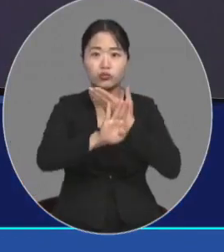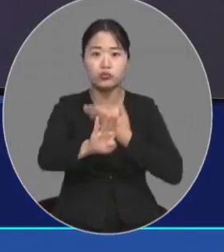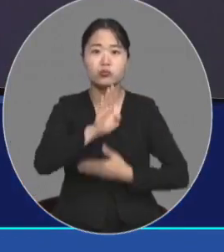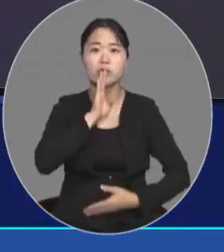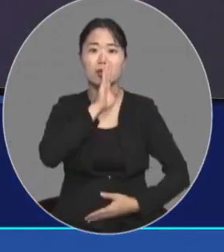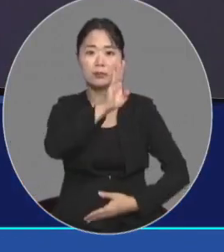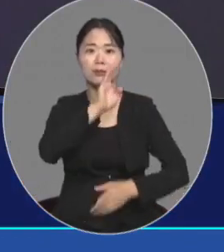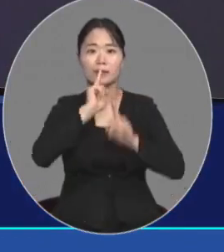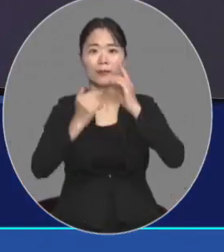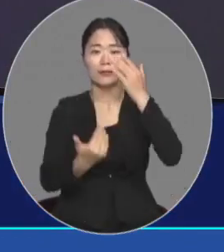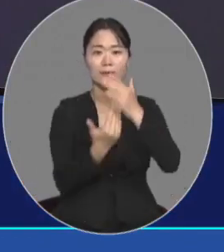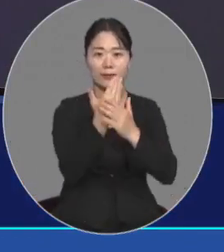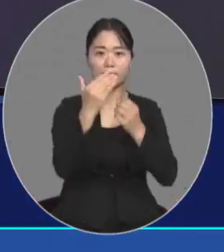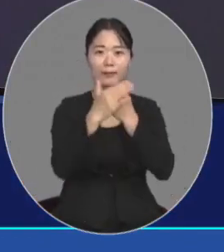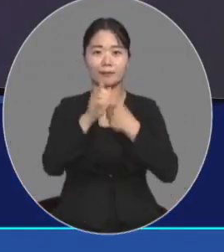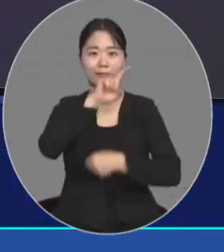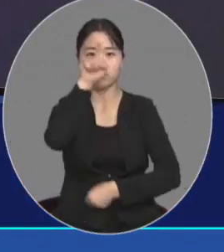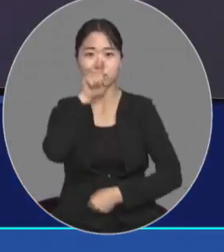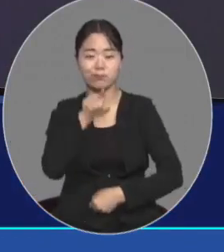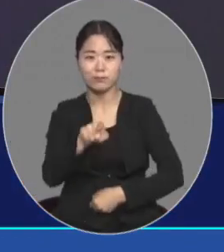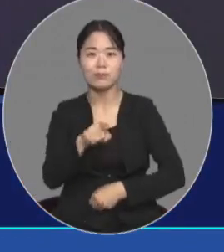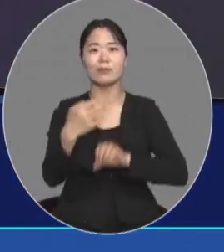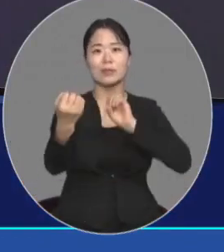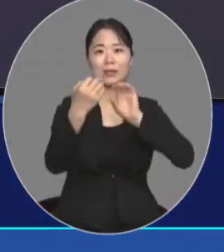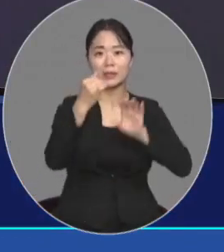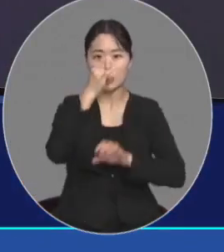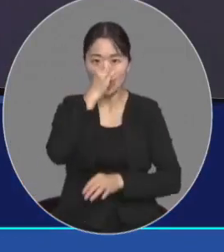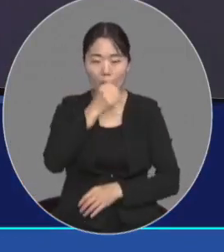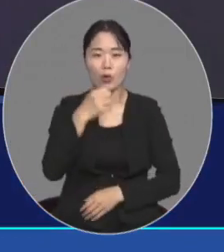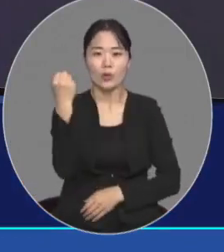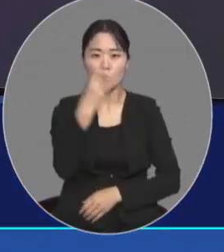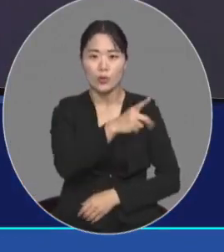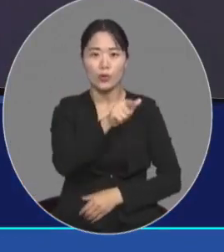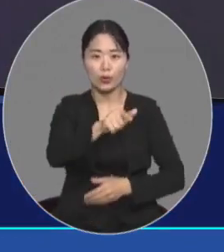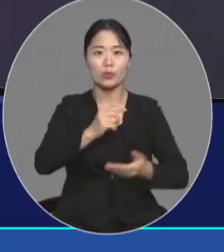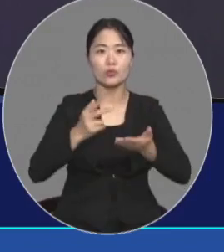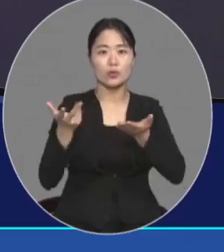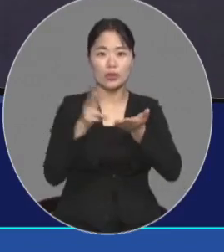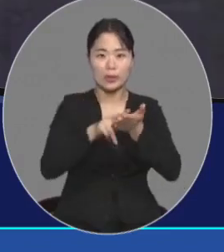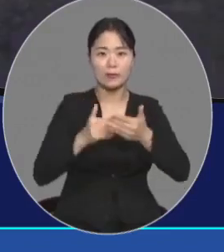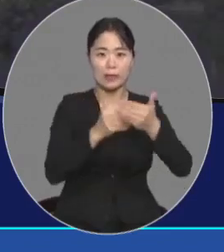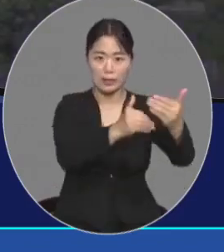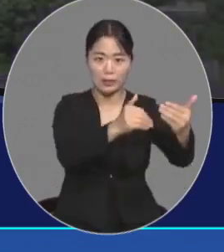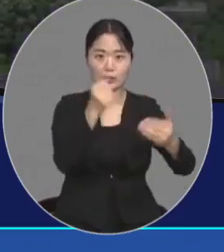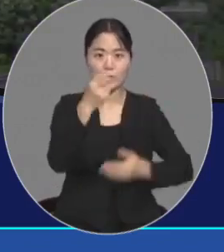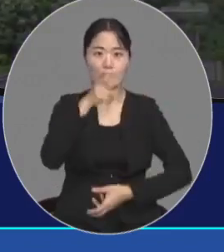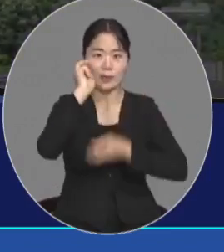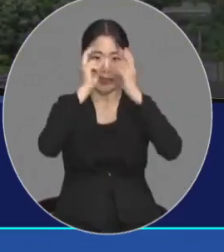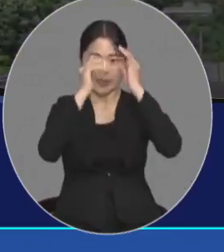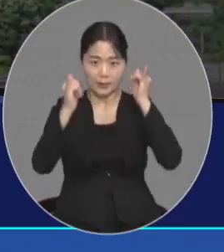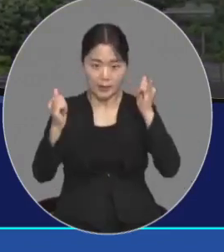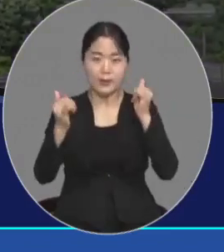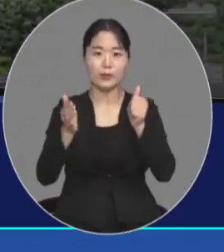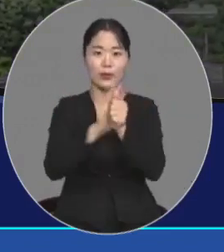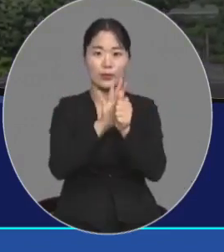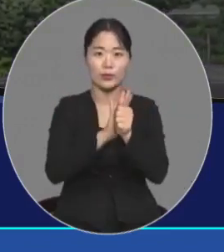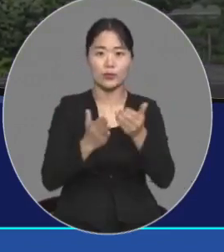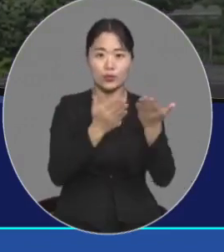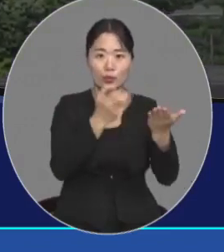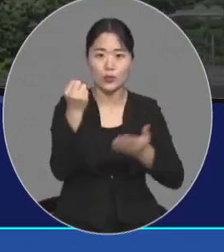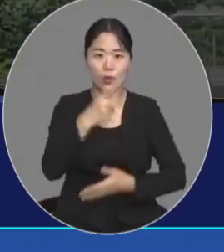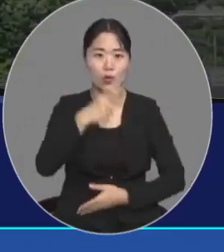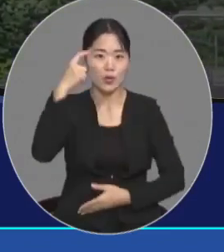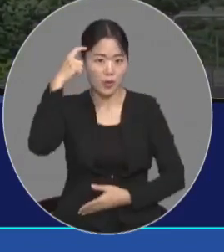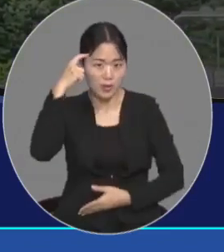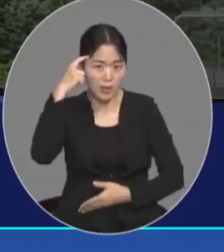반응인데요. 김 시장은 조례 입법과 예산 편성 과정에서 기업인을 기리고 기업가 정신을